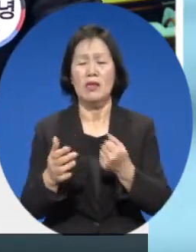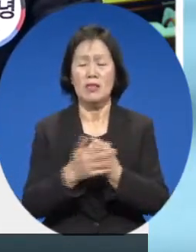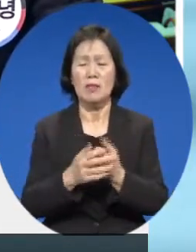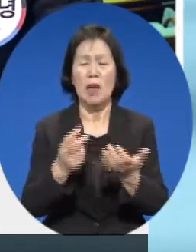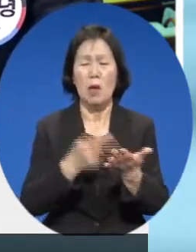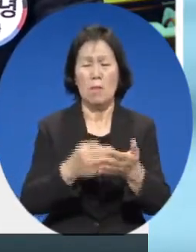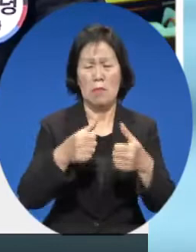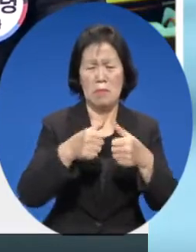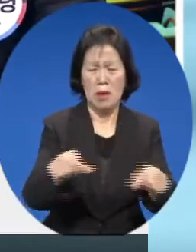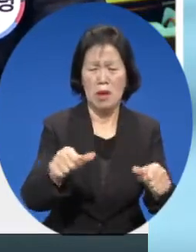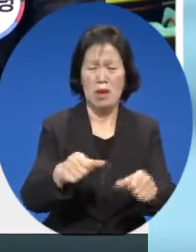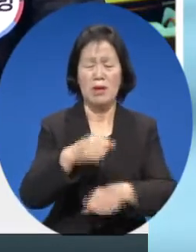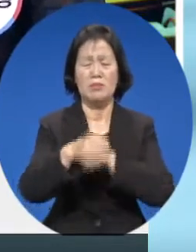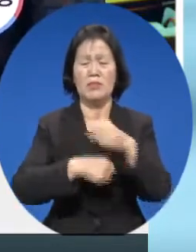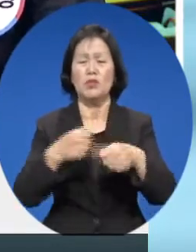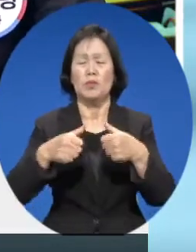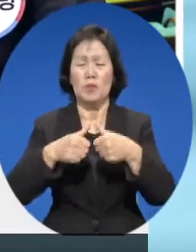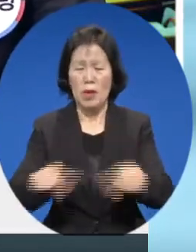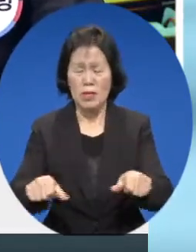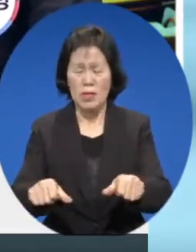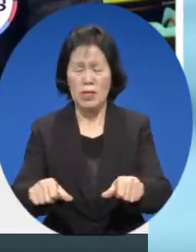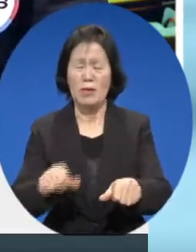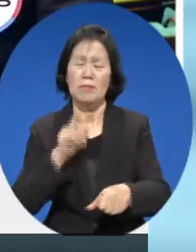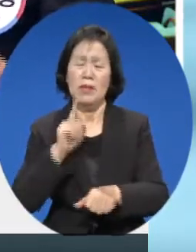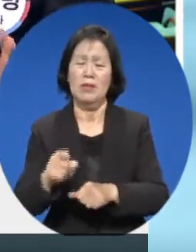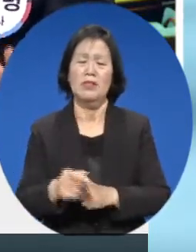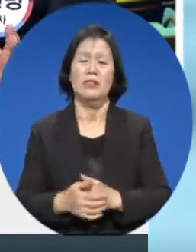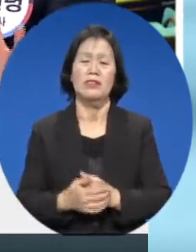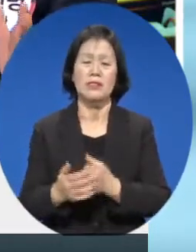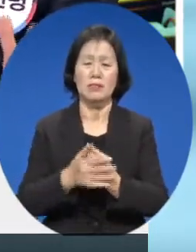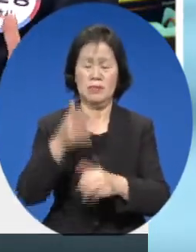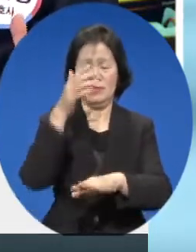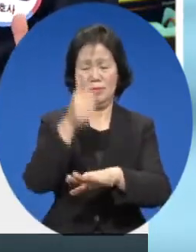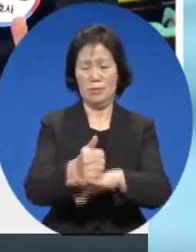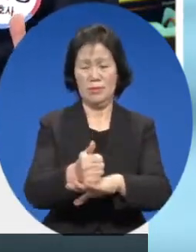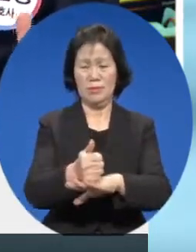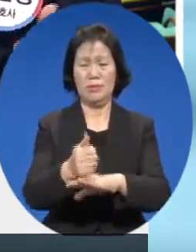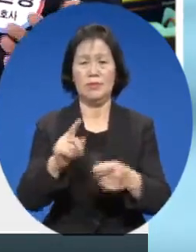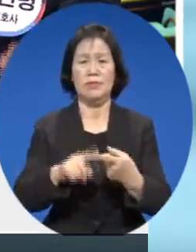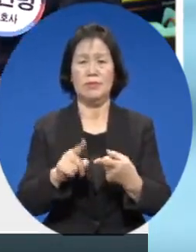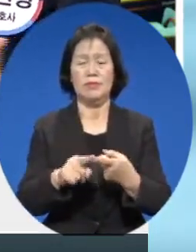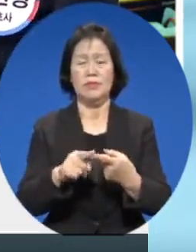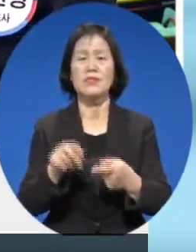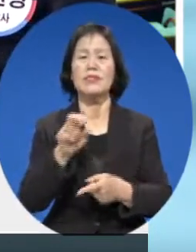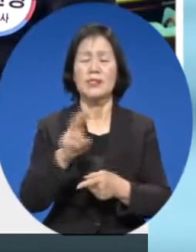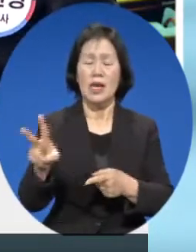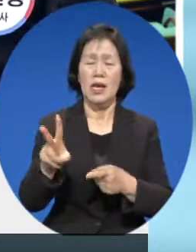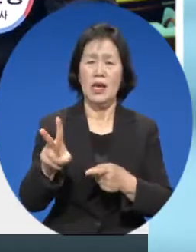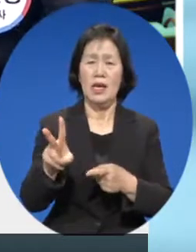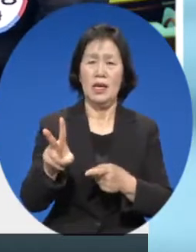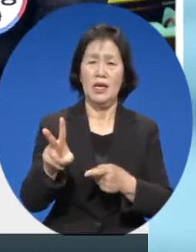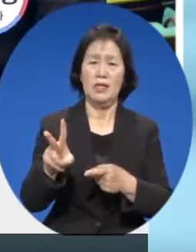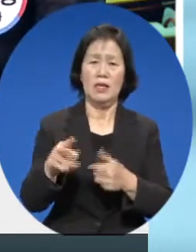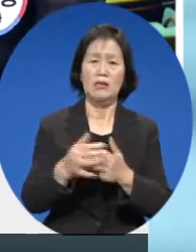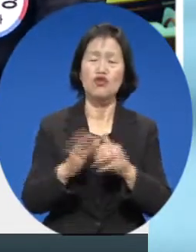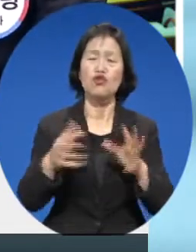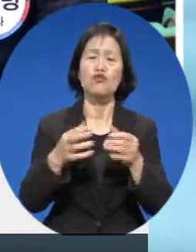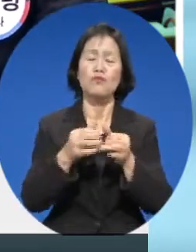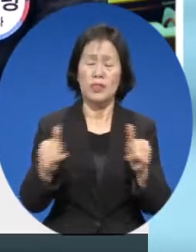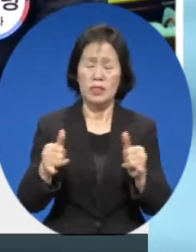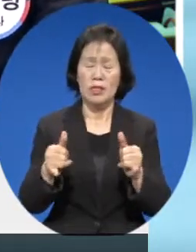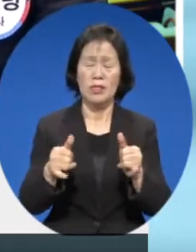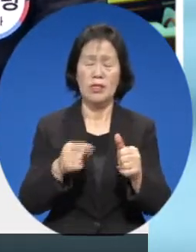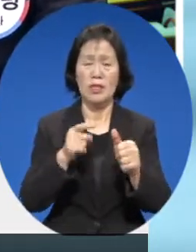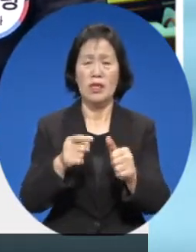에 법치 파계 민주 파 기다라고 지금 얘기하고 있는데요 결국 그 이 부분에 있어서 야당도 로서는 국민의 어떻게